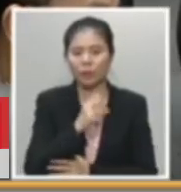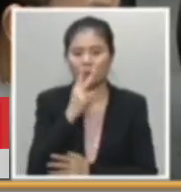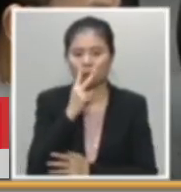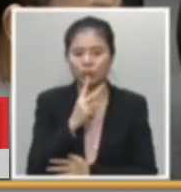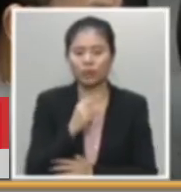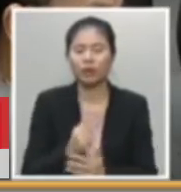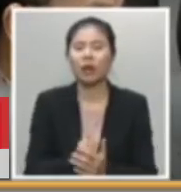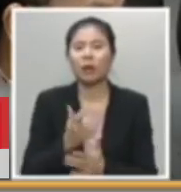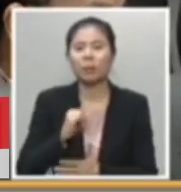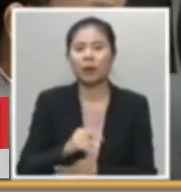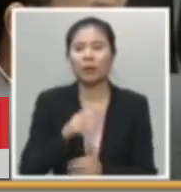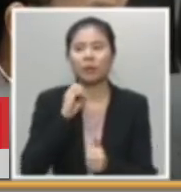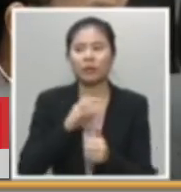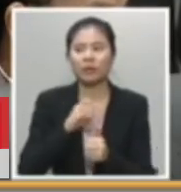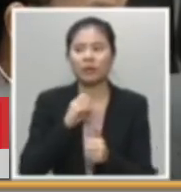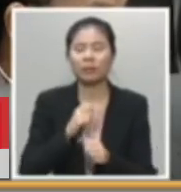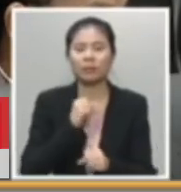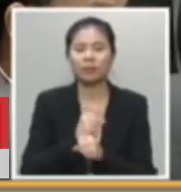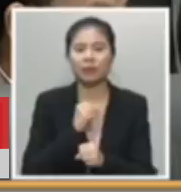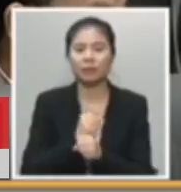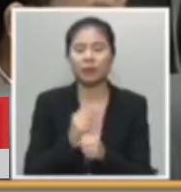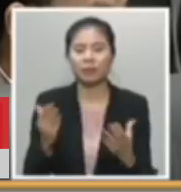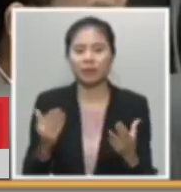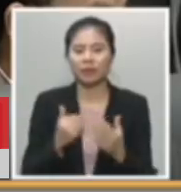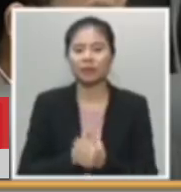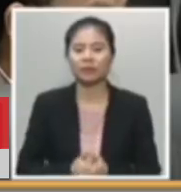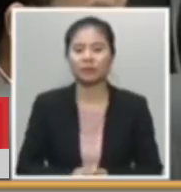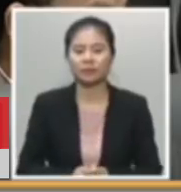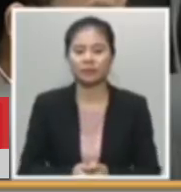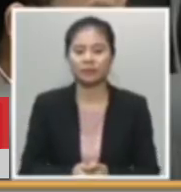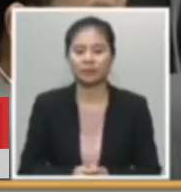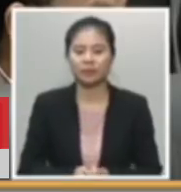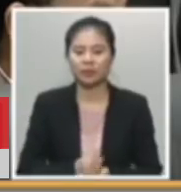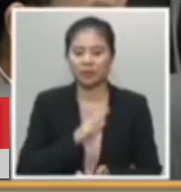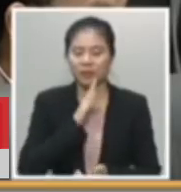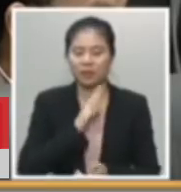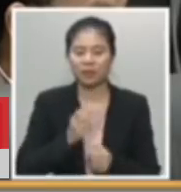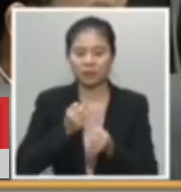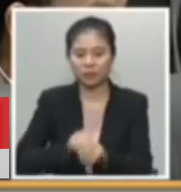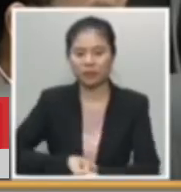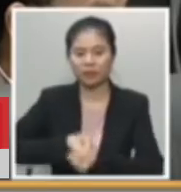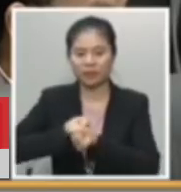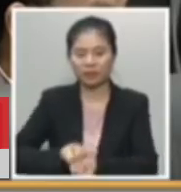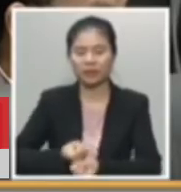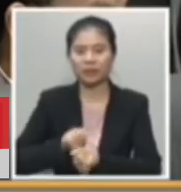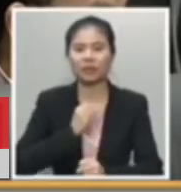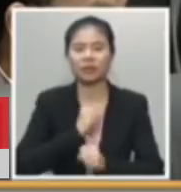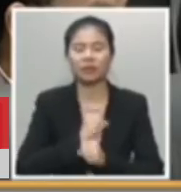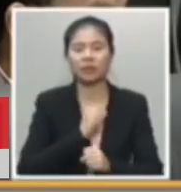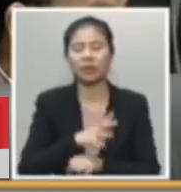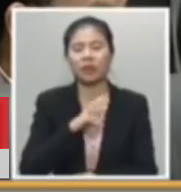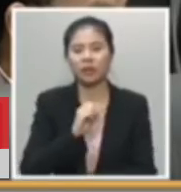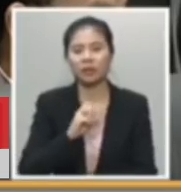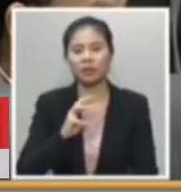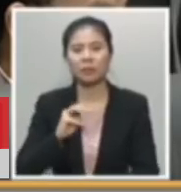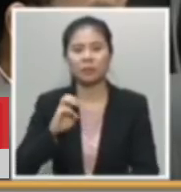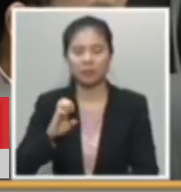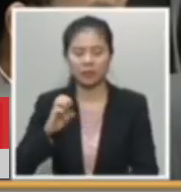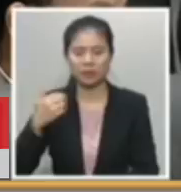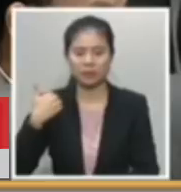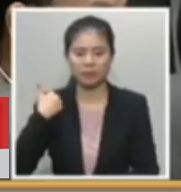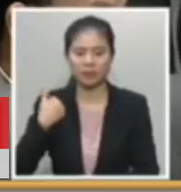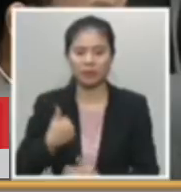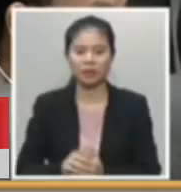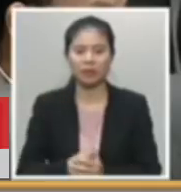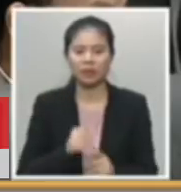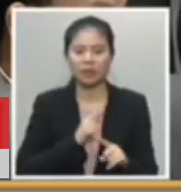แนะนำเลยว่าจะต้องทำอย่างไรภาคเกษตรภาคการผลิตภาค SME ตัวเล็กตัวน้